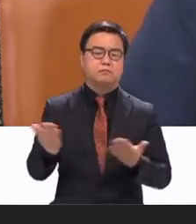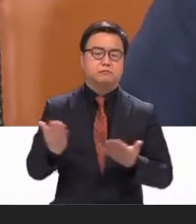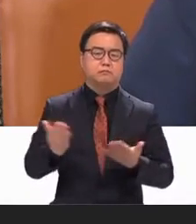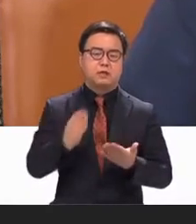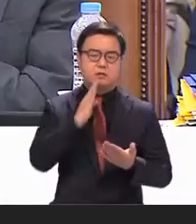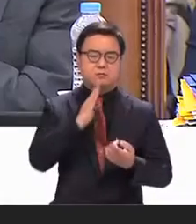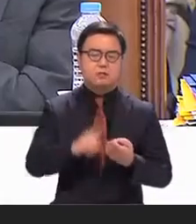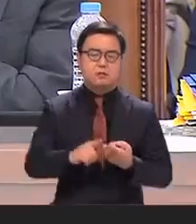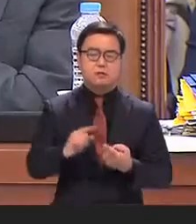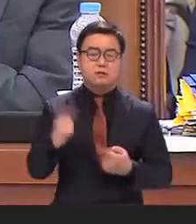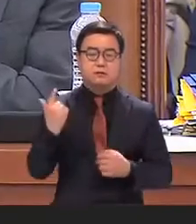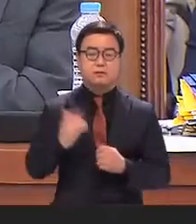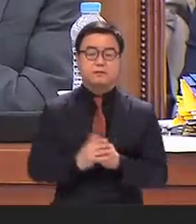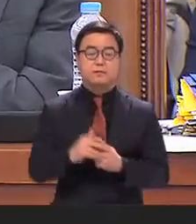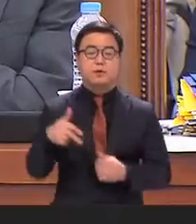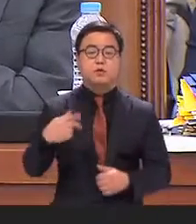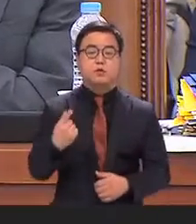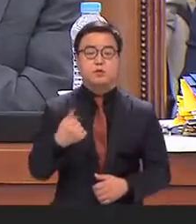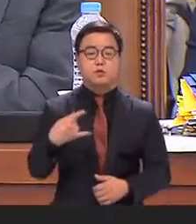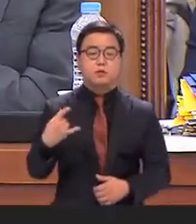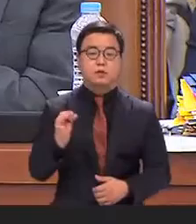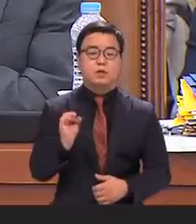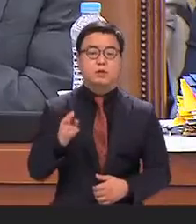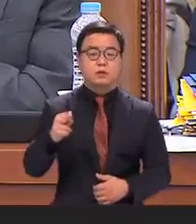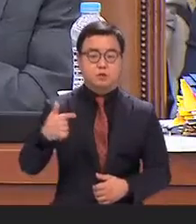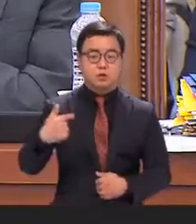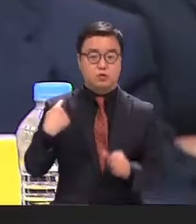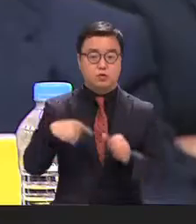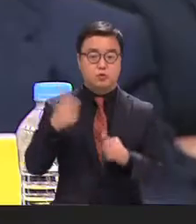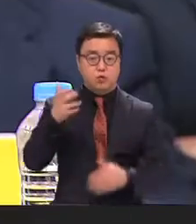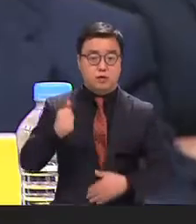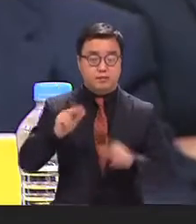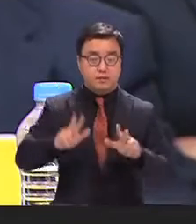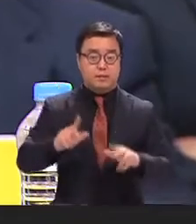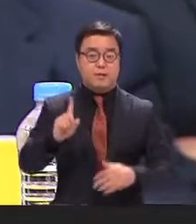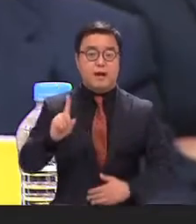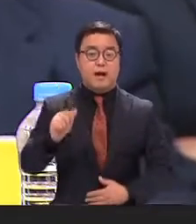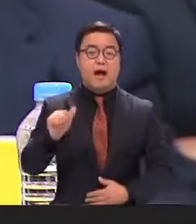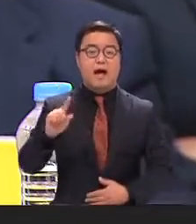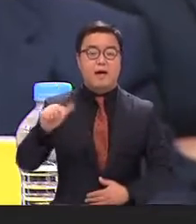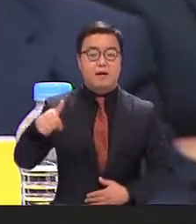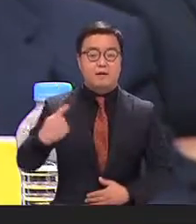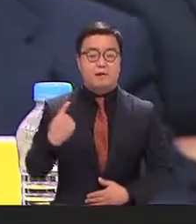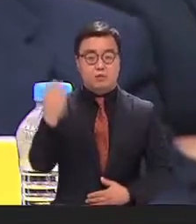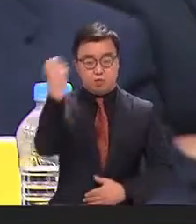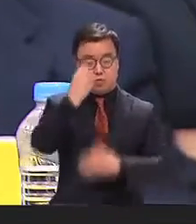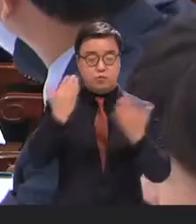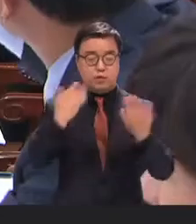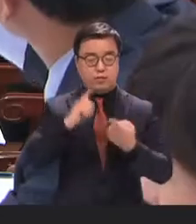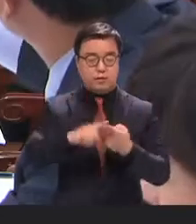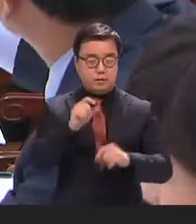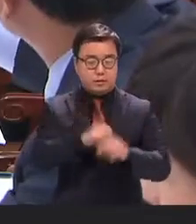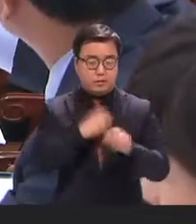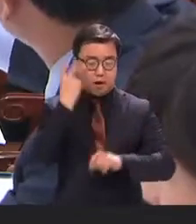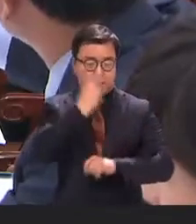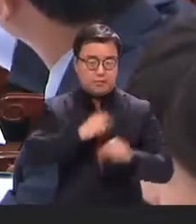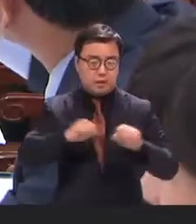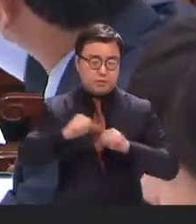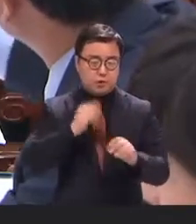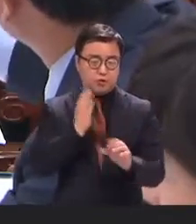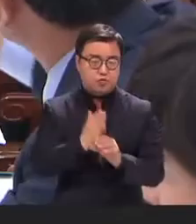그것도 부적절합니다. 조희연 서울시 교육감은 현재 한화고에 대한 특별감사가 진행 중이라면서 해당 의혹들을